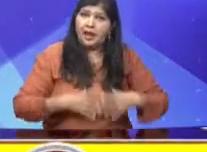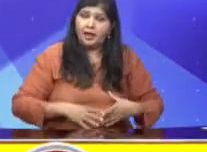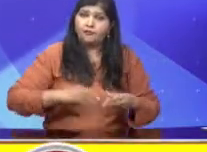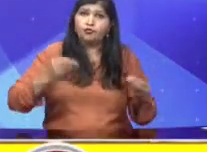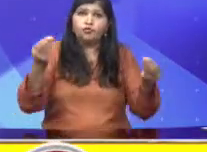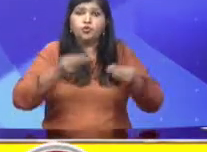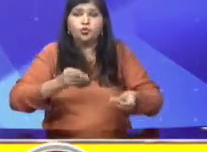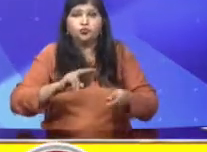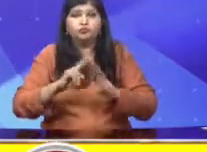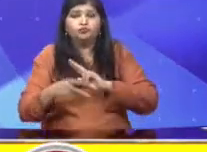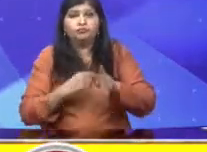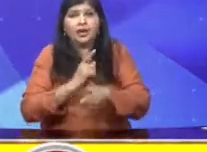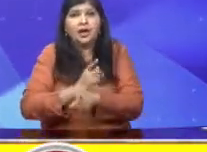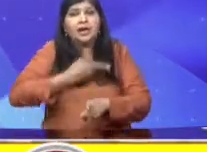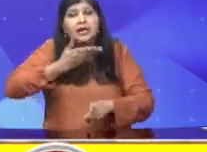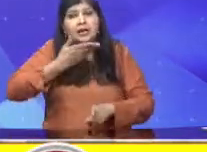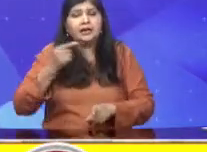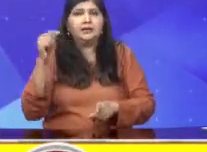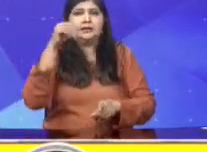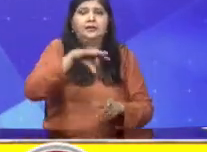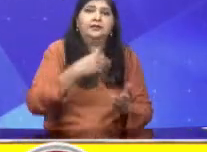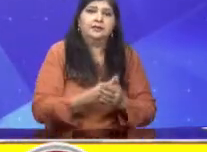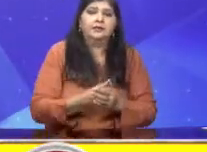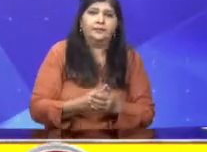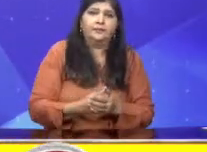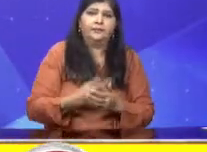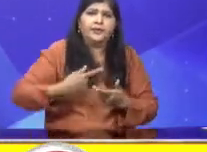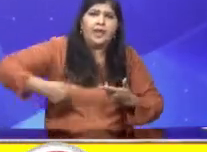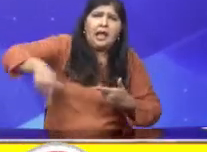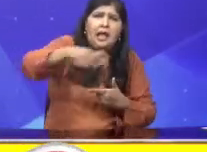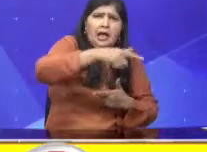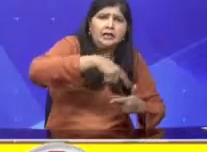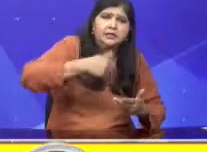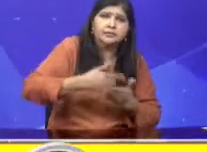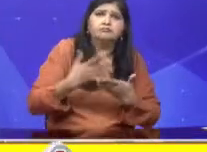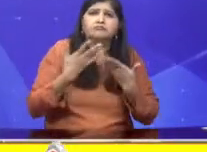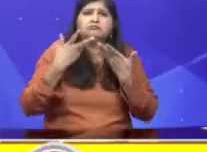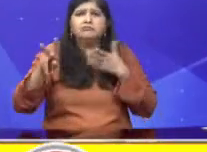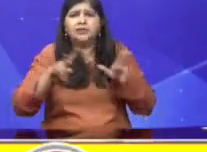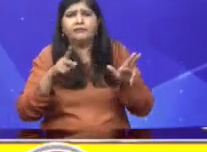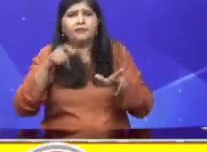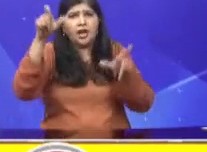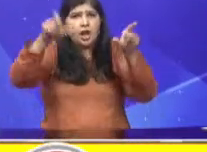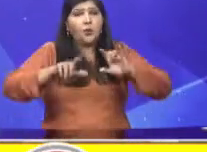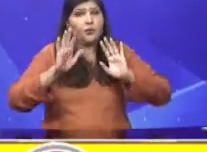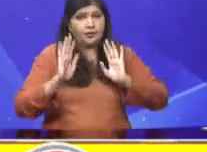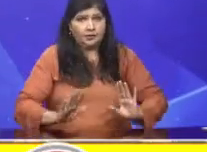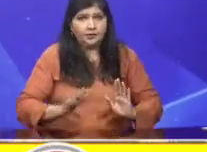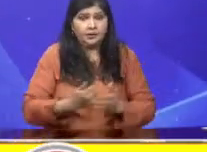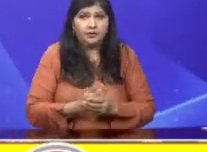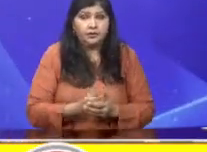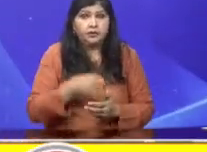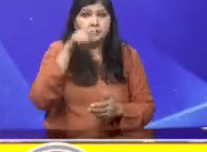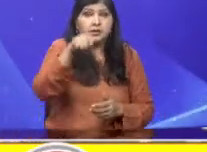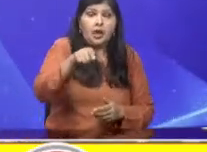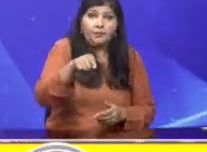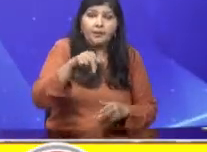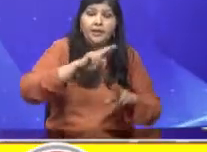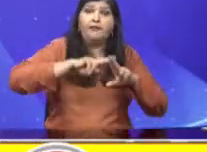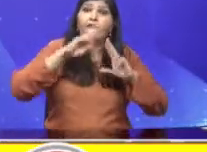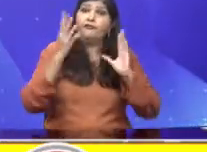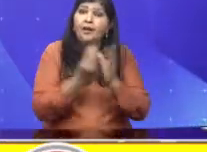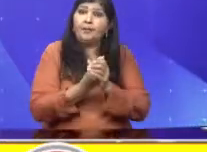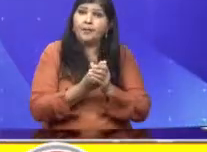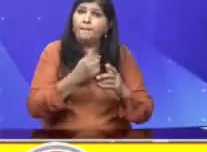कुछ नया करने की प्रेणा बन जाते हैं। आपके आसपास भी ऐसे अनेक लोग होंगे। जब आपका परिवार